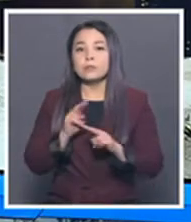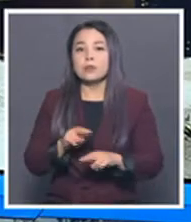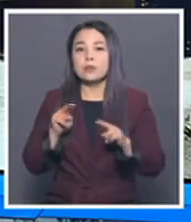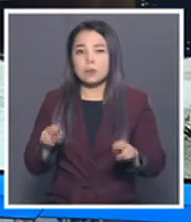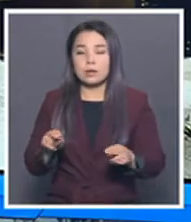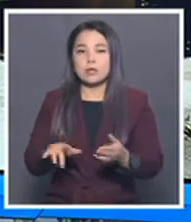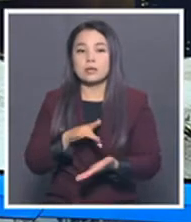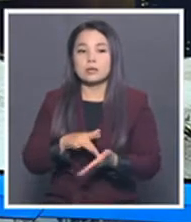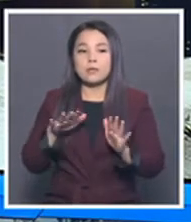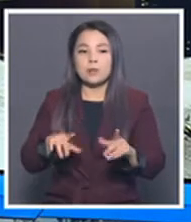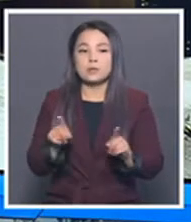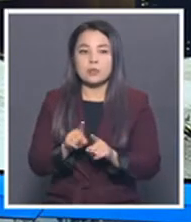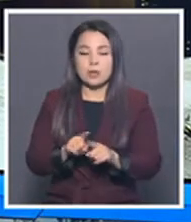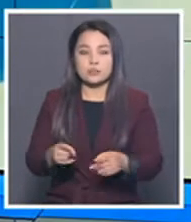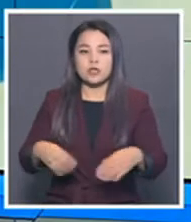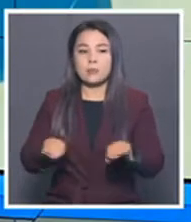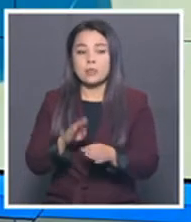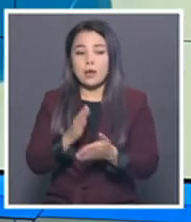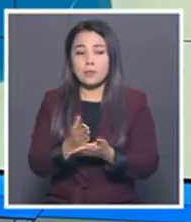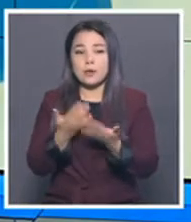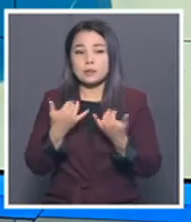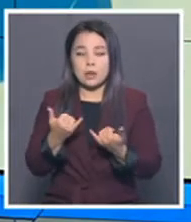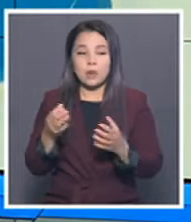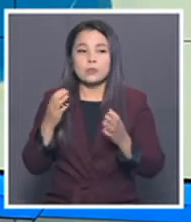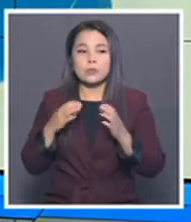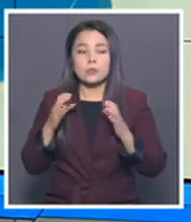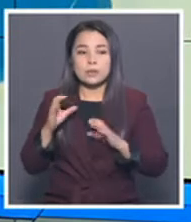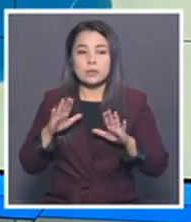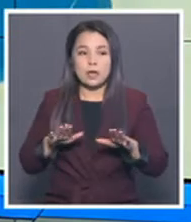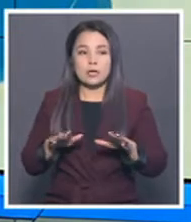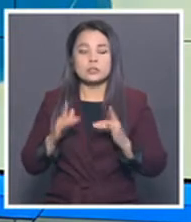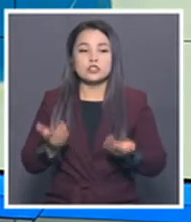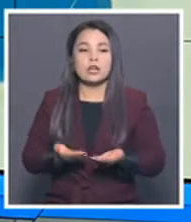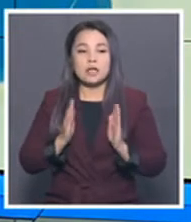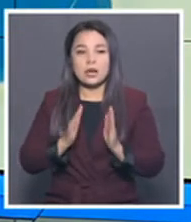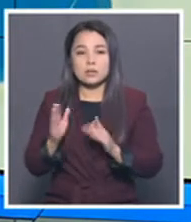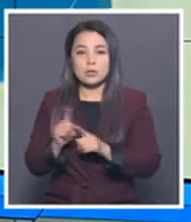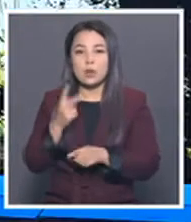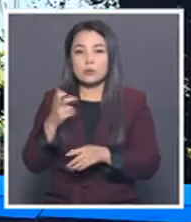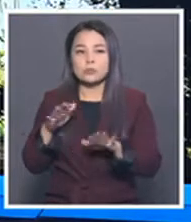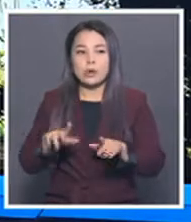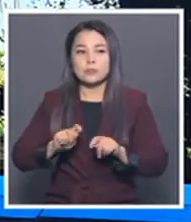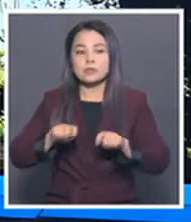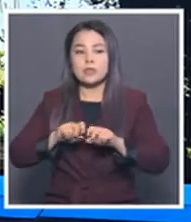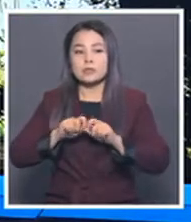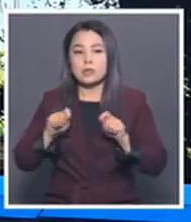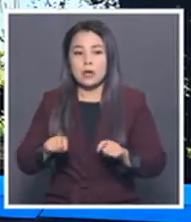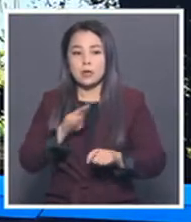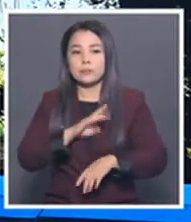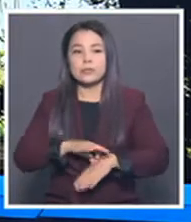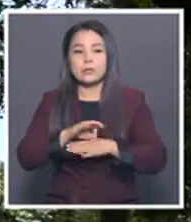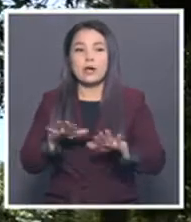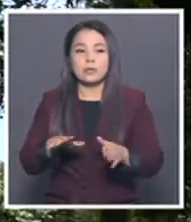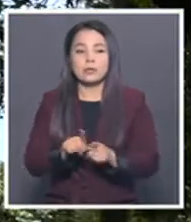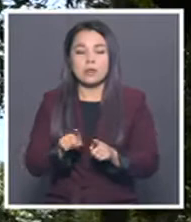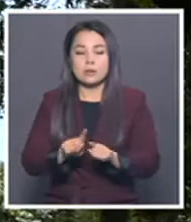Петропавлда провизорлық стационар жабылды. Шілде айында университеттің жатақханасы 300 орындық сауықтыру орнына бейімделген болатын. Осы күнге дейін